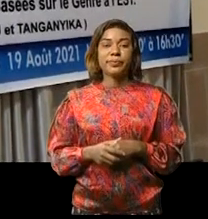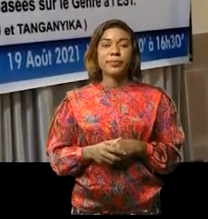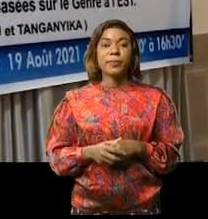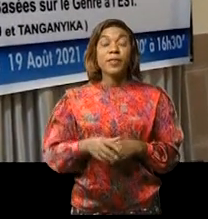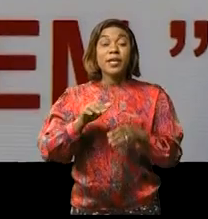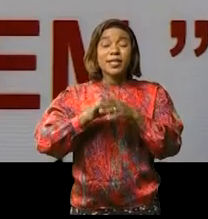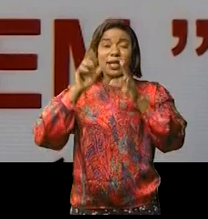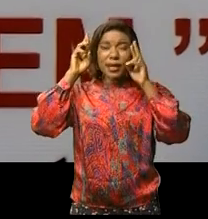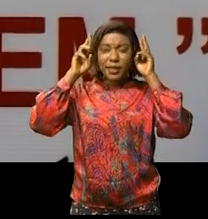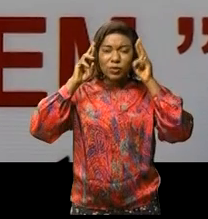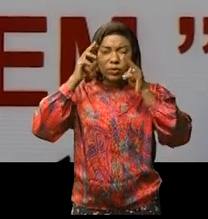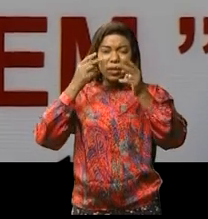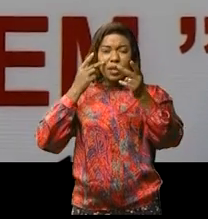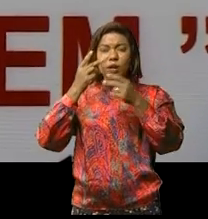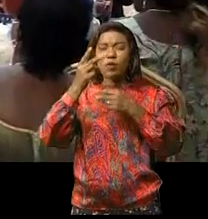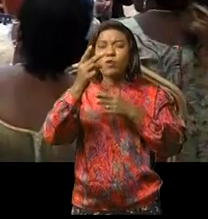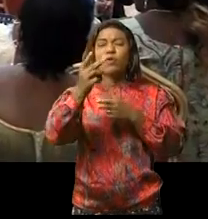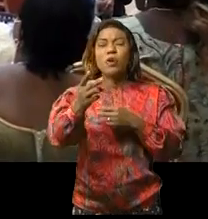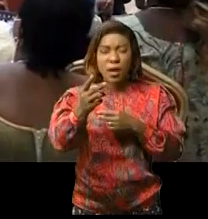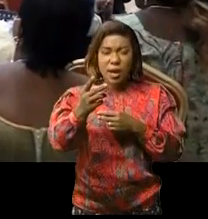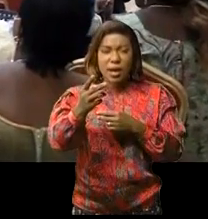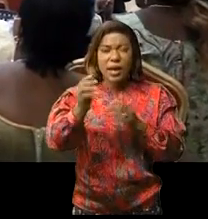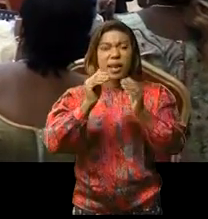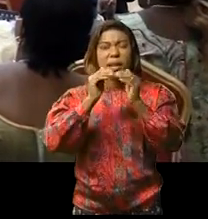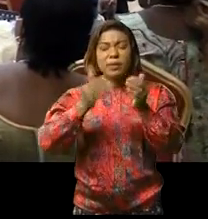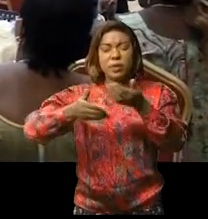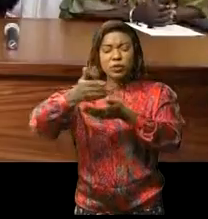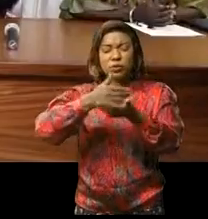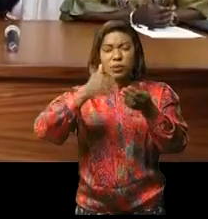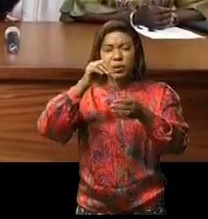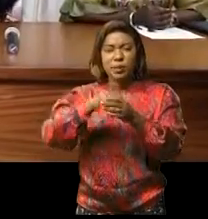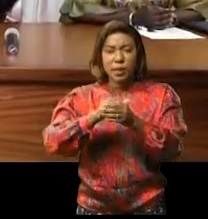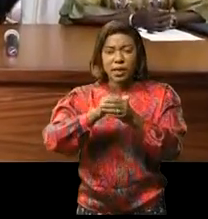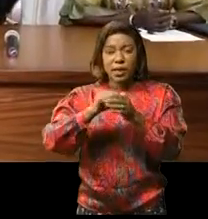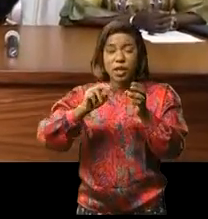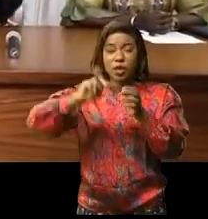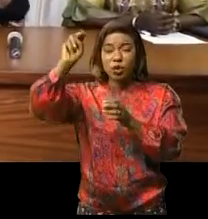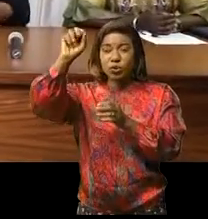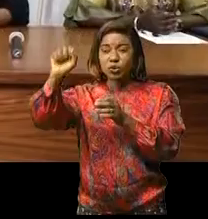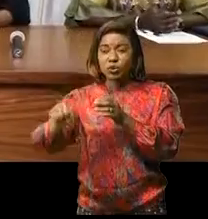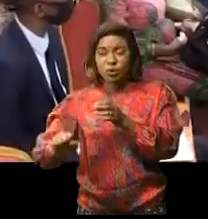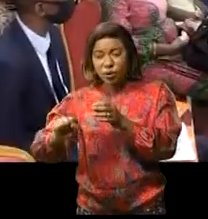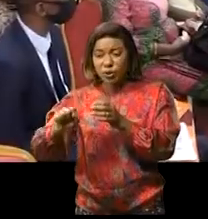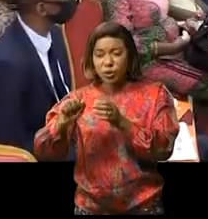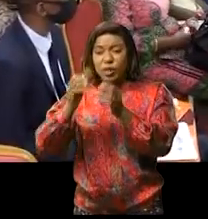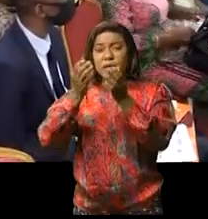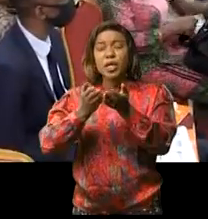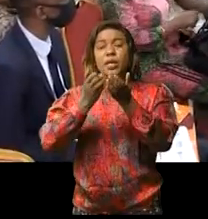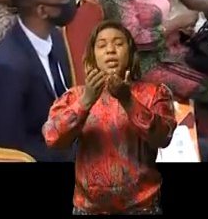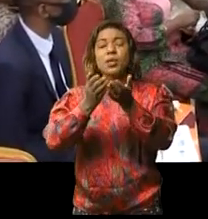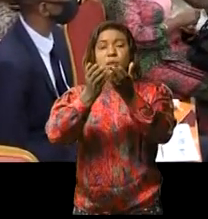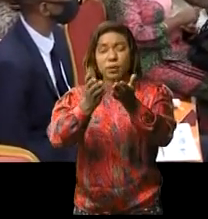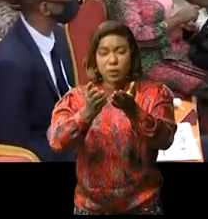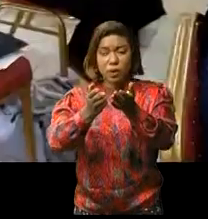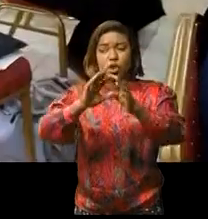Dans le souci de voir la paix être restaurée dans les provinces de l'Ituri, Nord et Sud Kivu et la province de Tanganyika, les